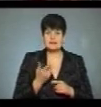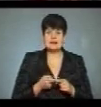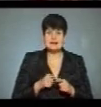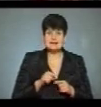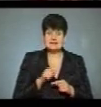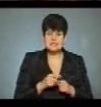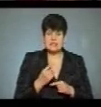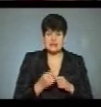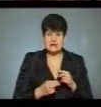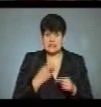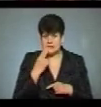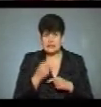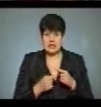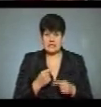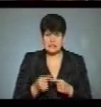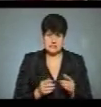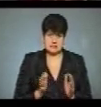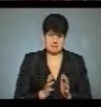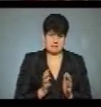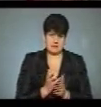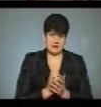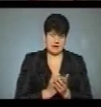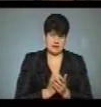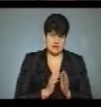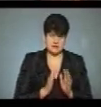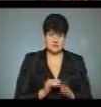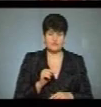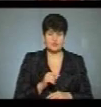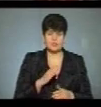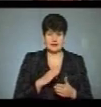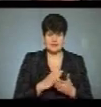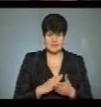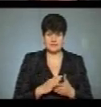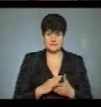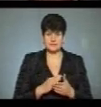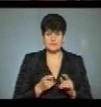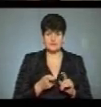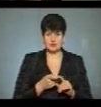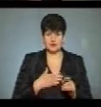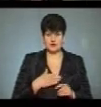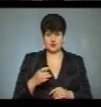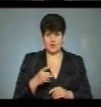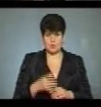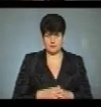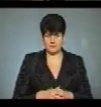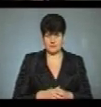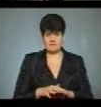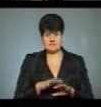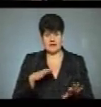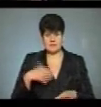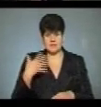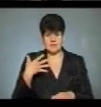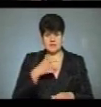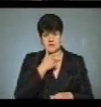традиції різдвяні найбільше збереглися. І вони є саме притаманними до нашого регіону. У залі 50